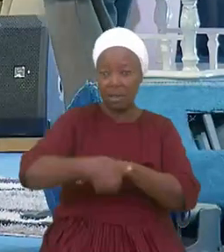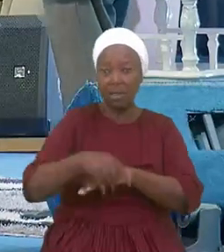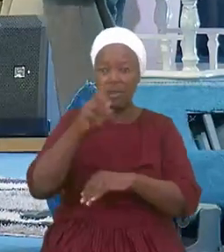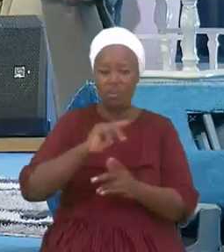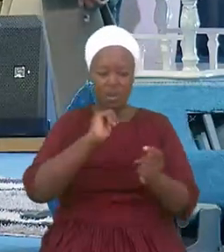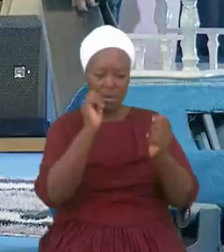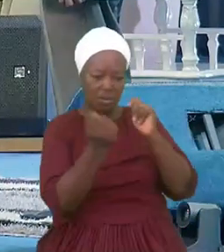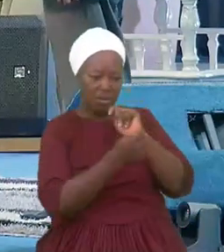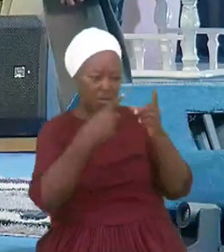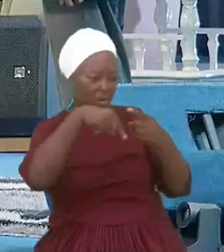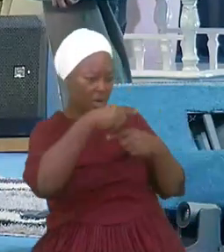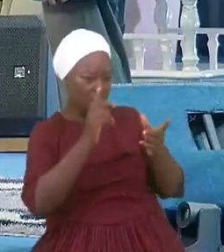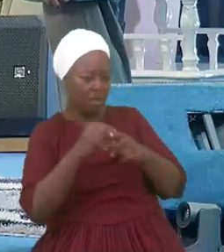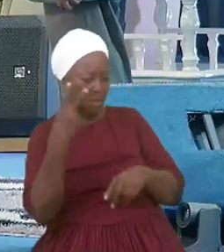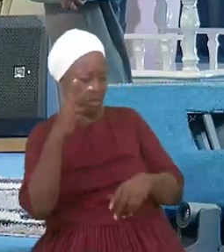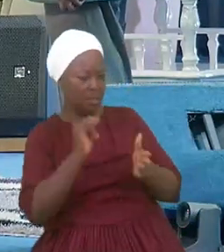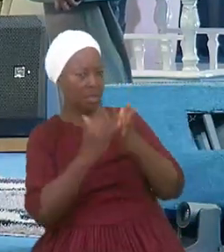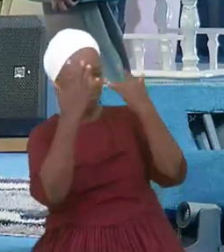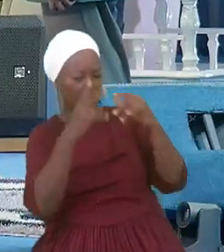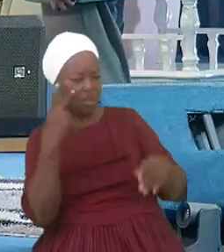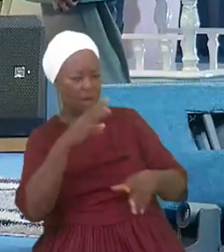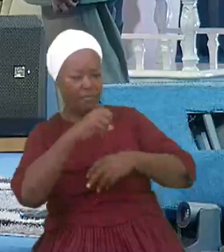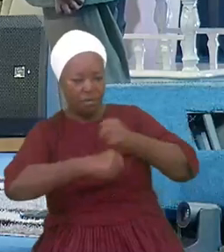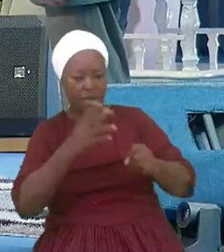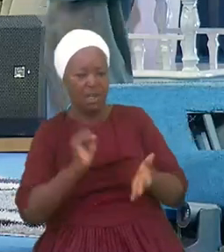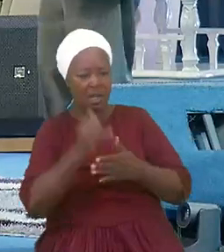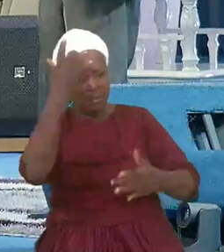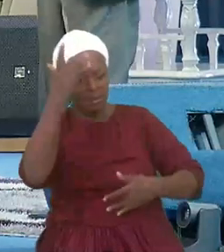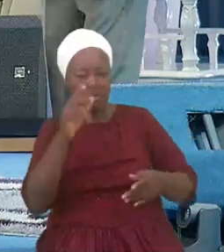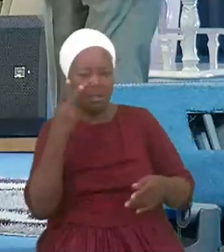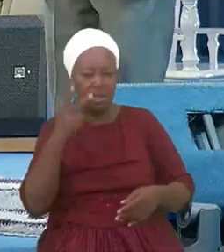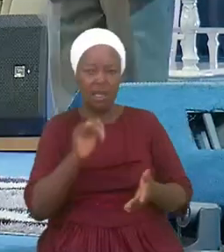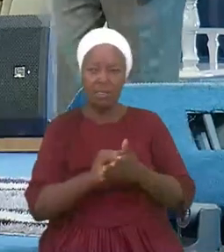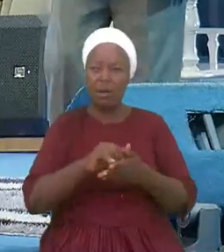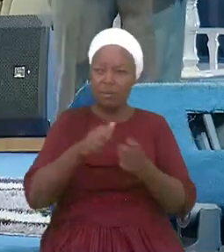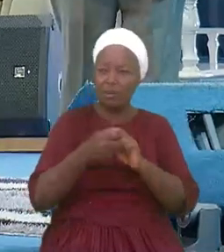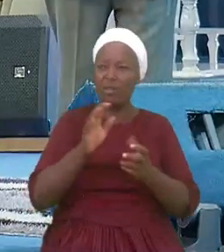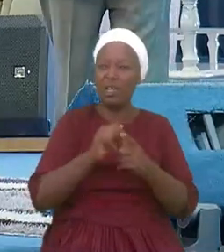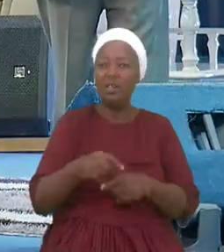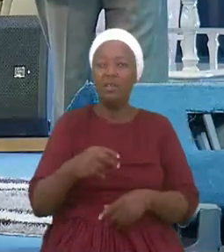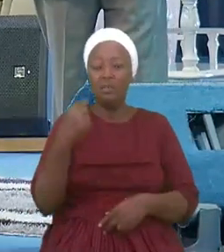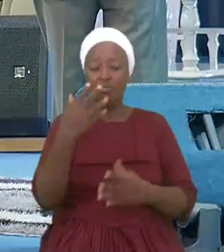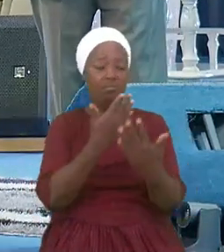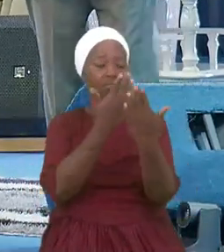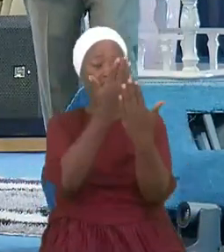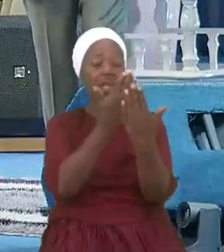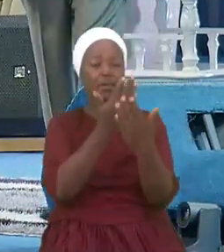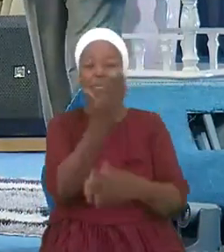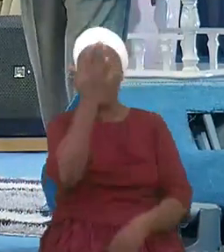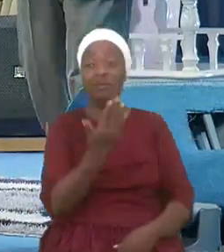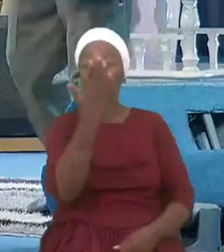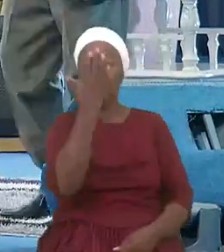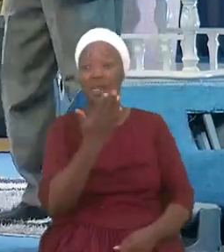alors et tu ne tu as peur de les regarder mais ce soir tu vas les tu vas faire votre face tu vas regarder la douleur